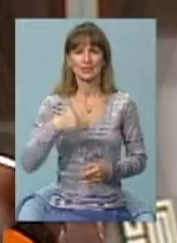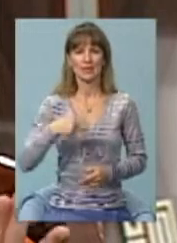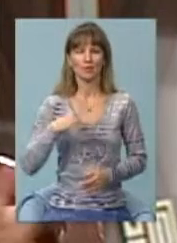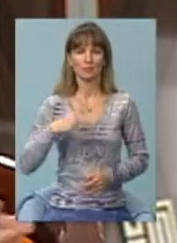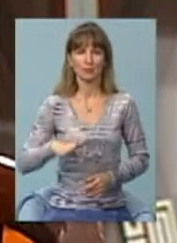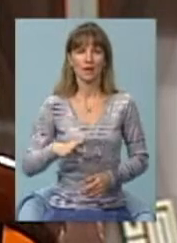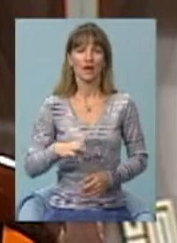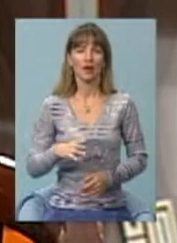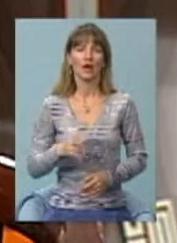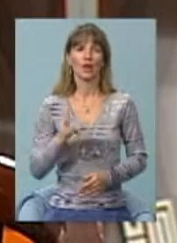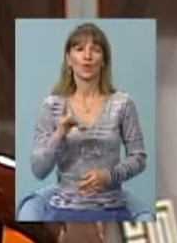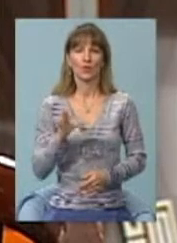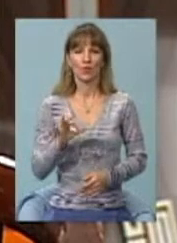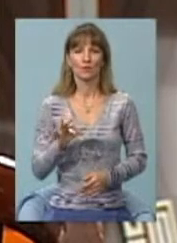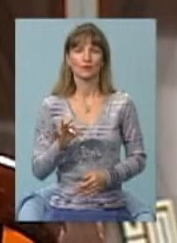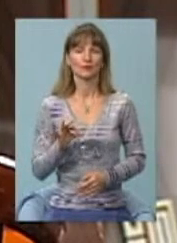цього, але, ну,